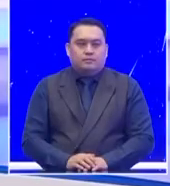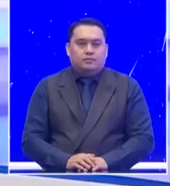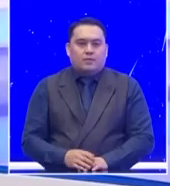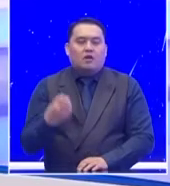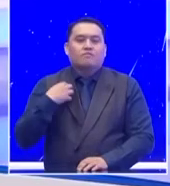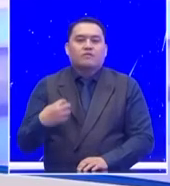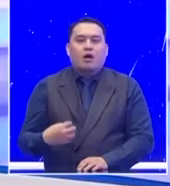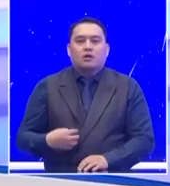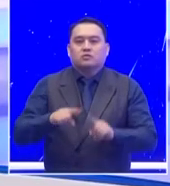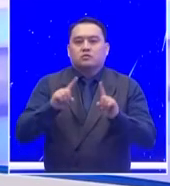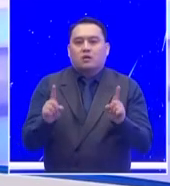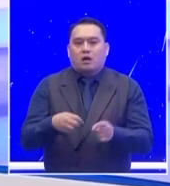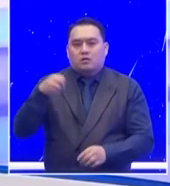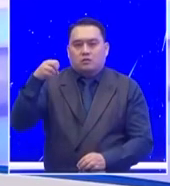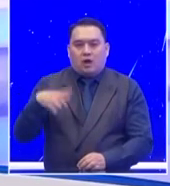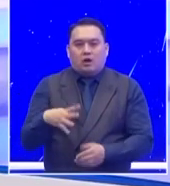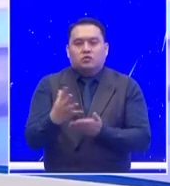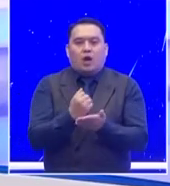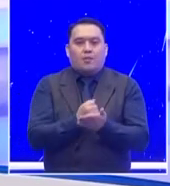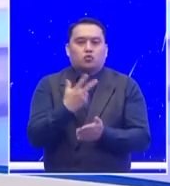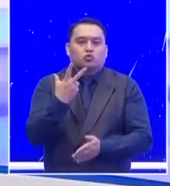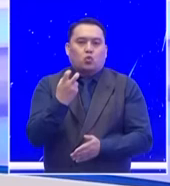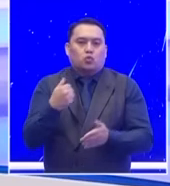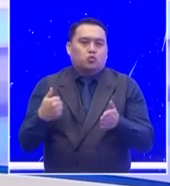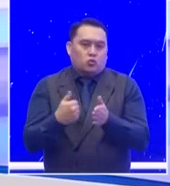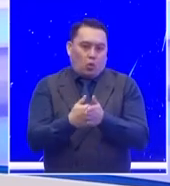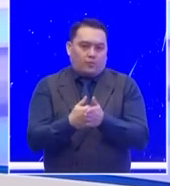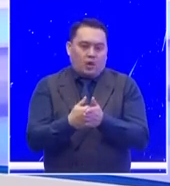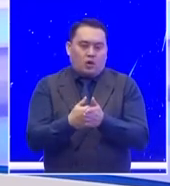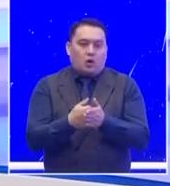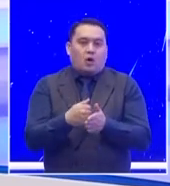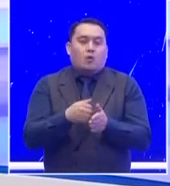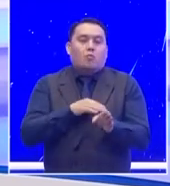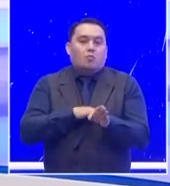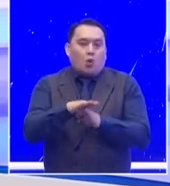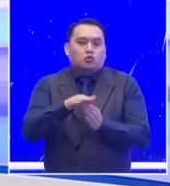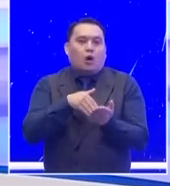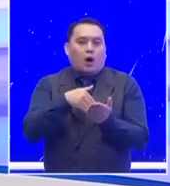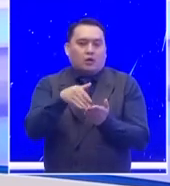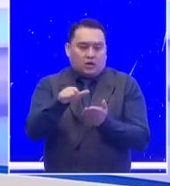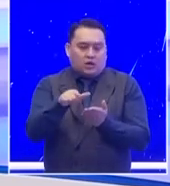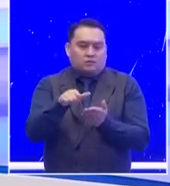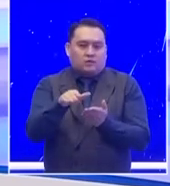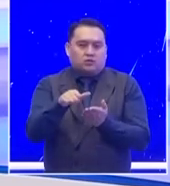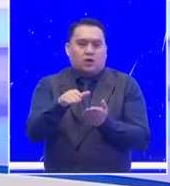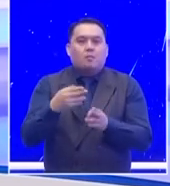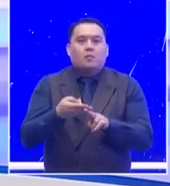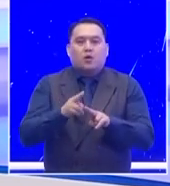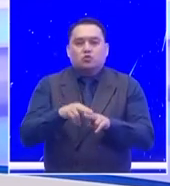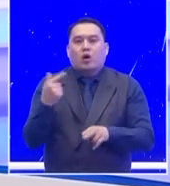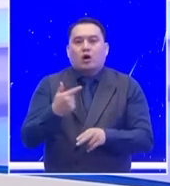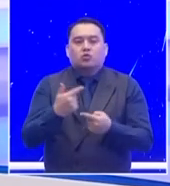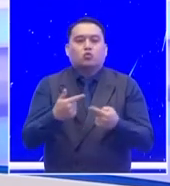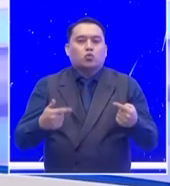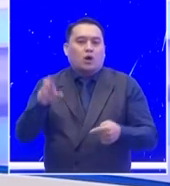Франция сократила свой ядерный арсенал до 300 боеголовок, но отказывается проводить разоружение в одностороннем порядке без гарантий от